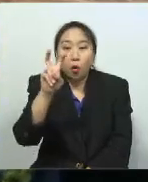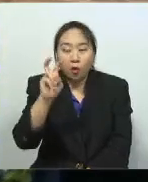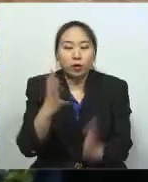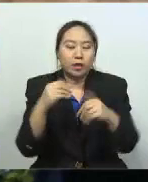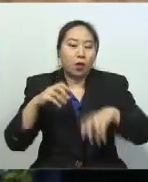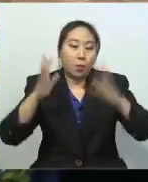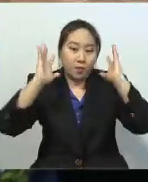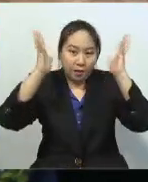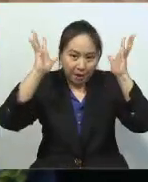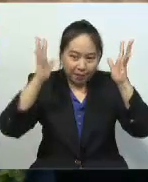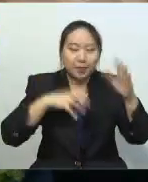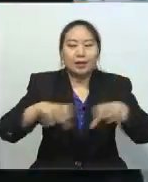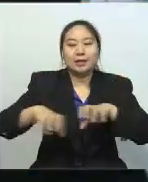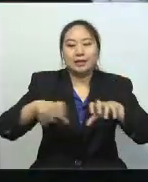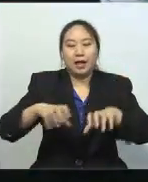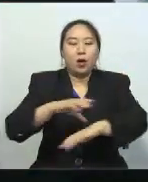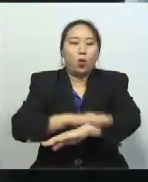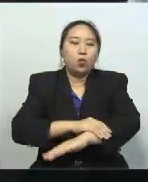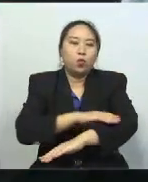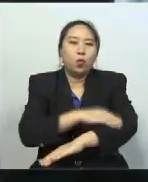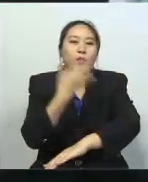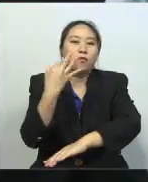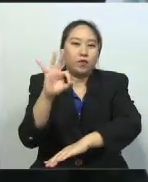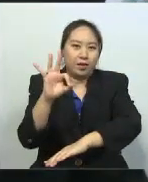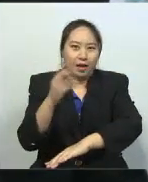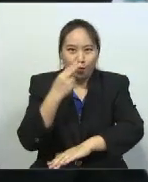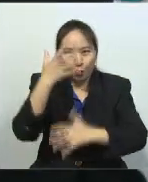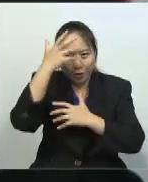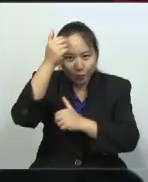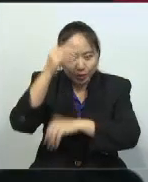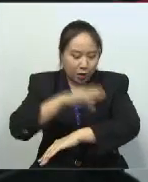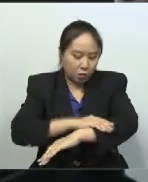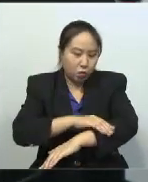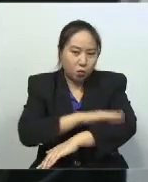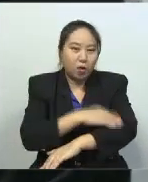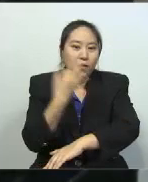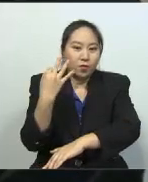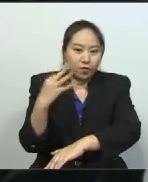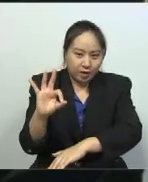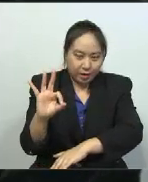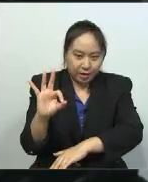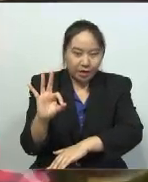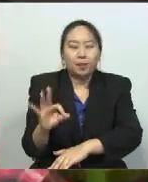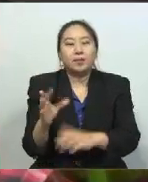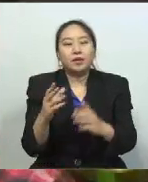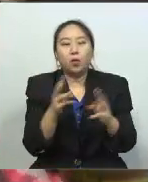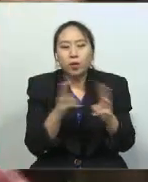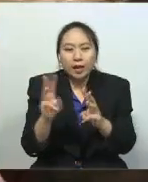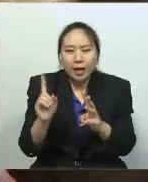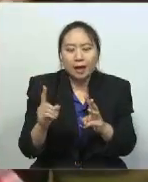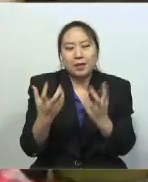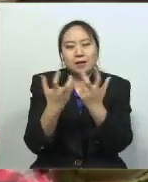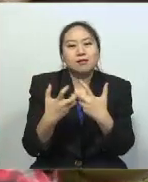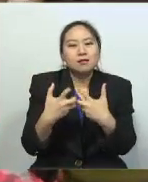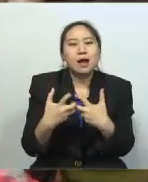าสัมพันธ์ของเรานะคะก็ไปจัดบูธนวดฟรีนี่นะคะ น่าสนใจฮะ นวดฟรีเลยนะ แล้วเขาบอกว่าเป็นการนวดด้วยเครื่องมือดิจิตอล